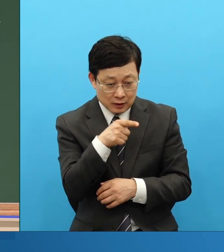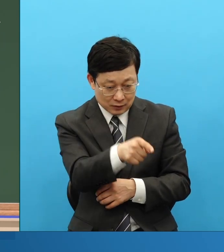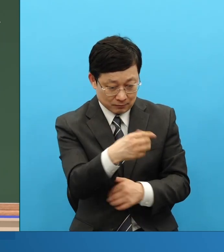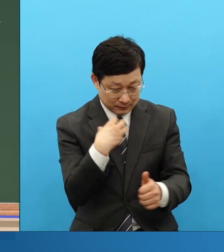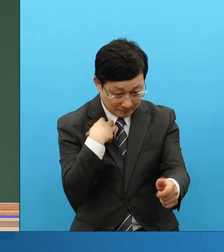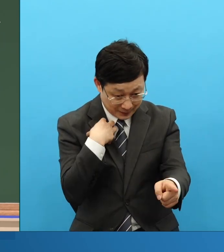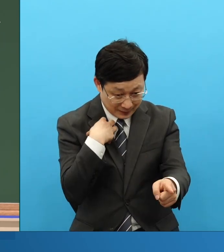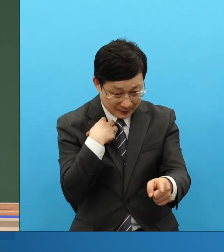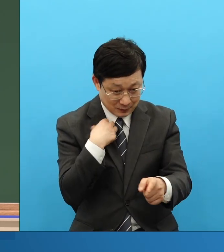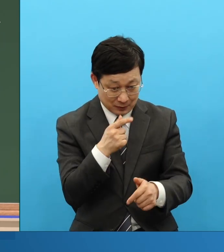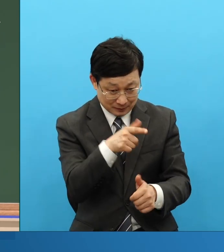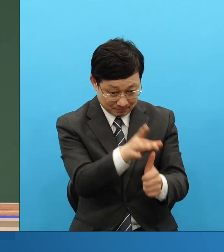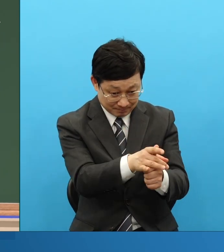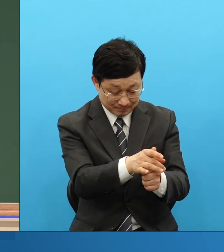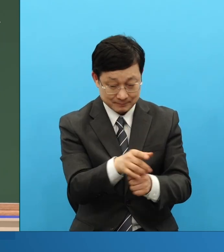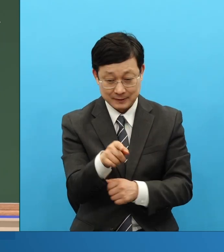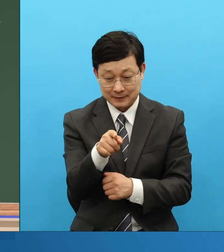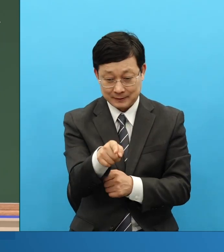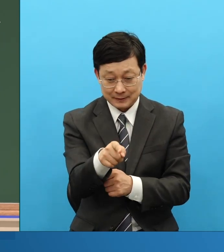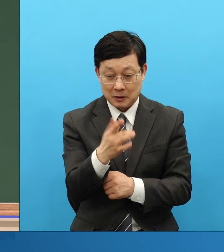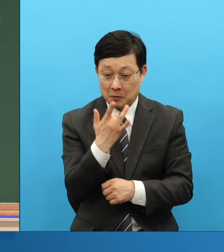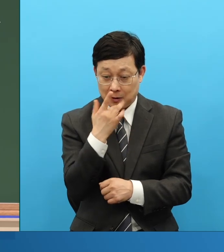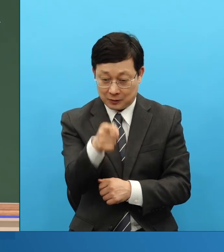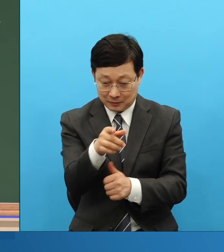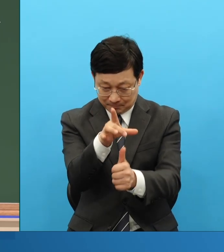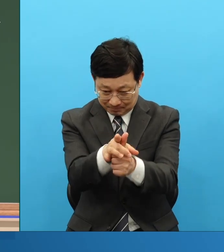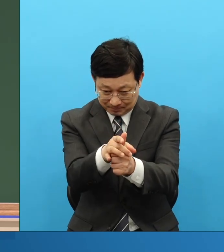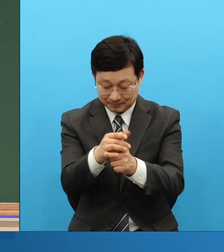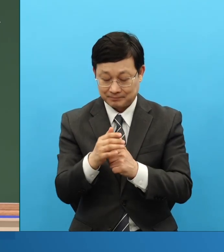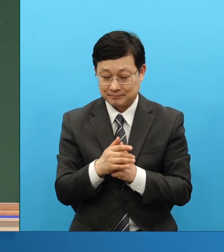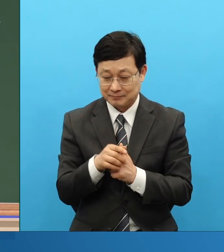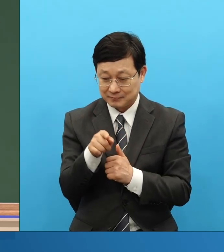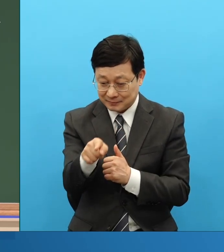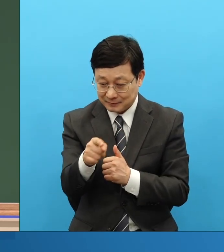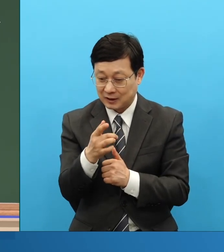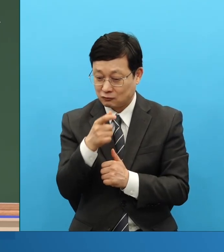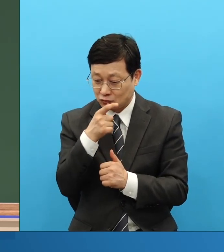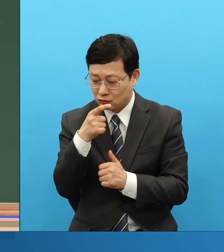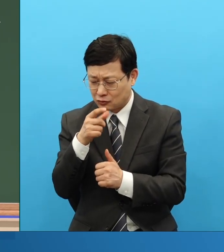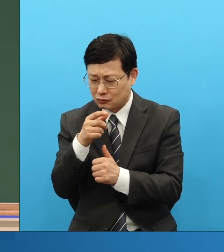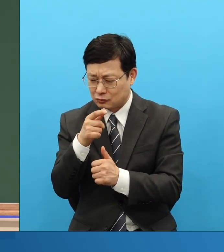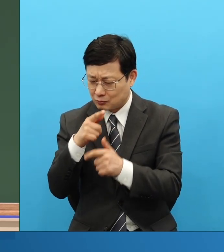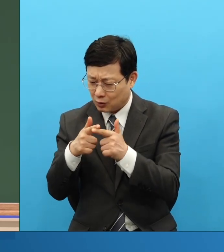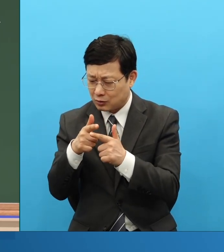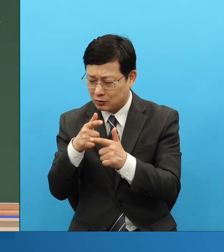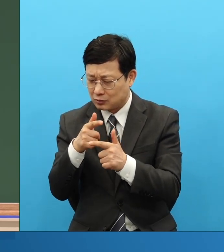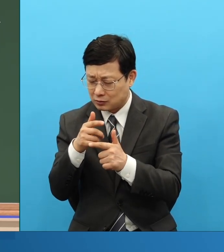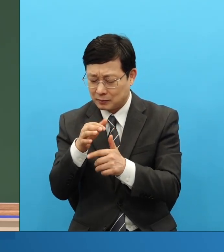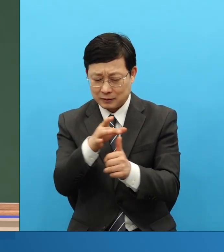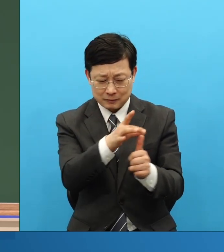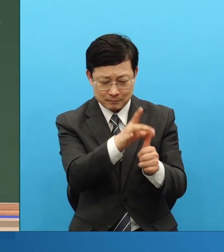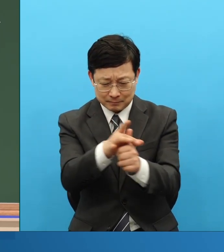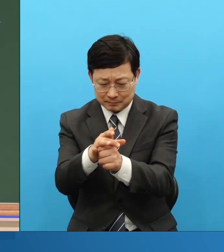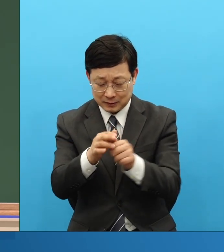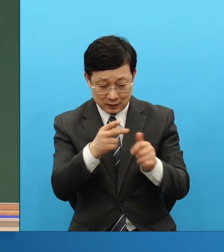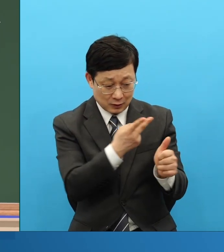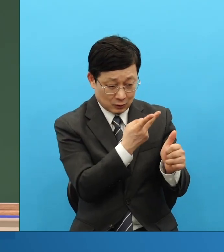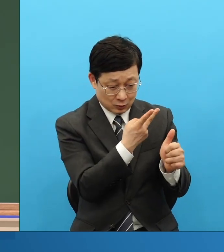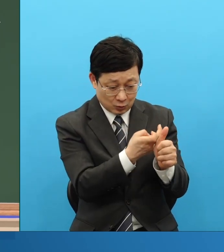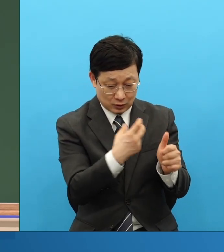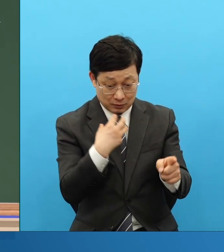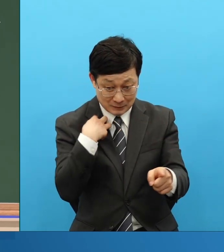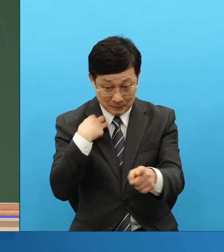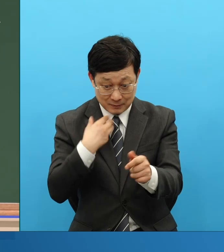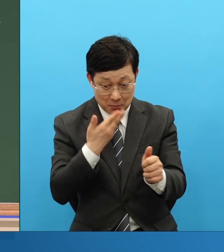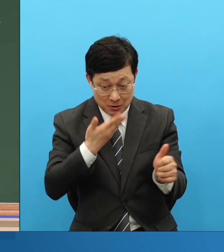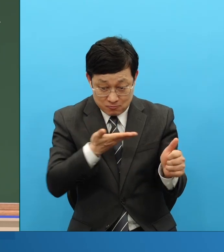주라. And so he said, on Monday, you feed the rabbit. 화요일 날에는 네가 주라. And on Tuesday, you feed the rabbit. 또 수요일에는 네가 주라. And on Wednesday, he told another